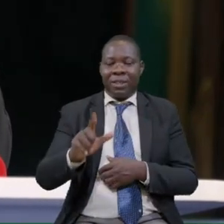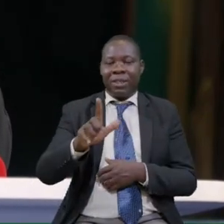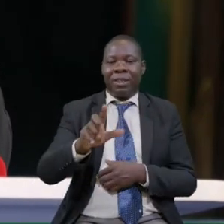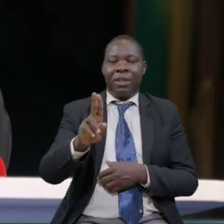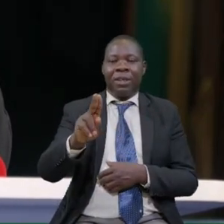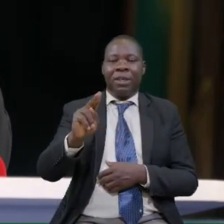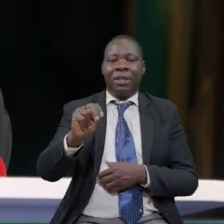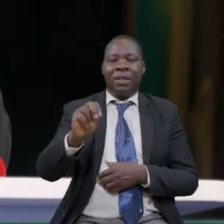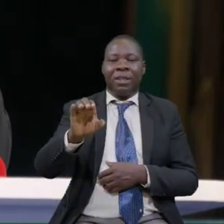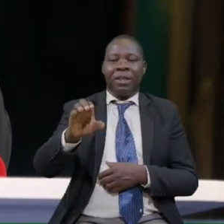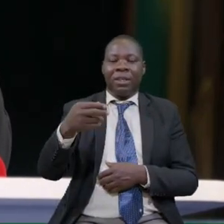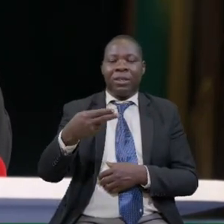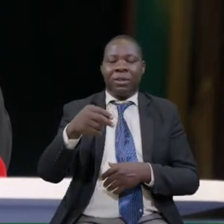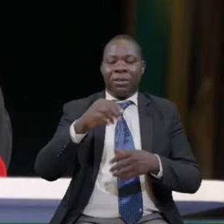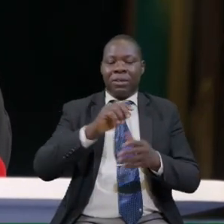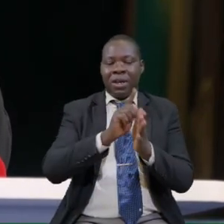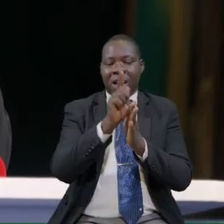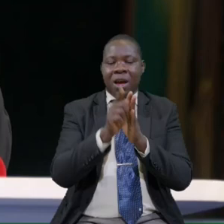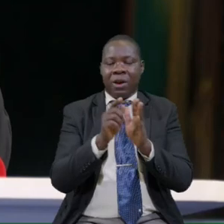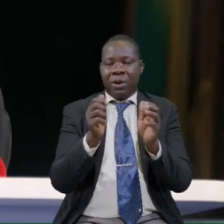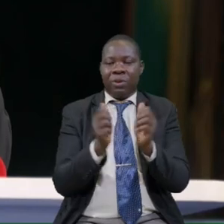demain, nous aurons